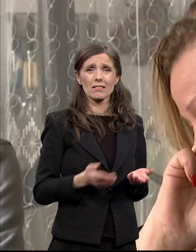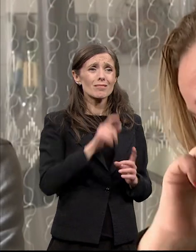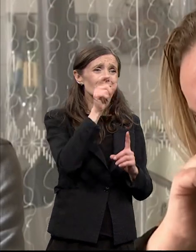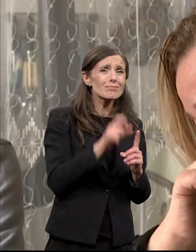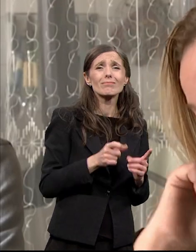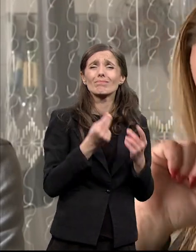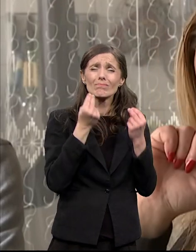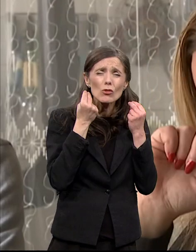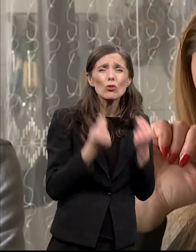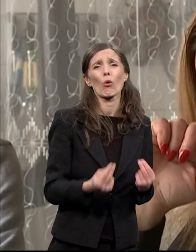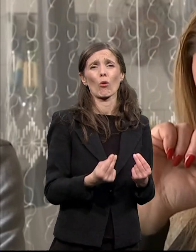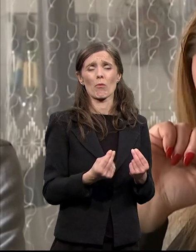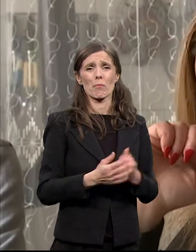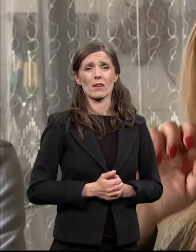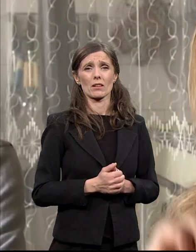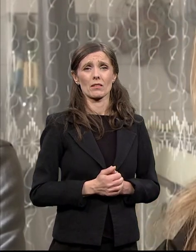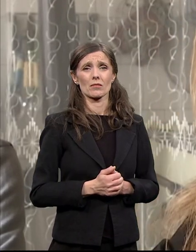Izuzetno dobar čovjek.